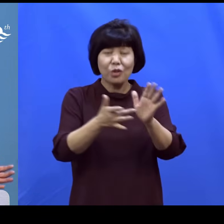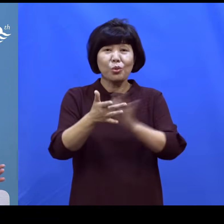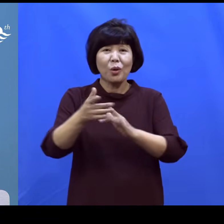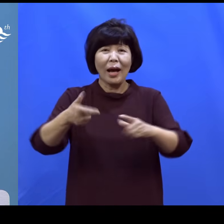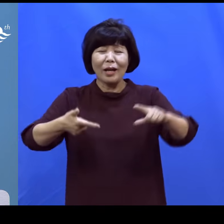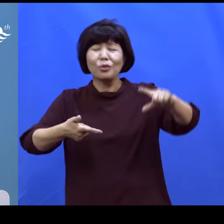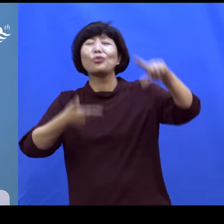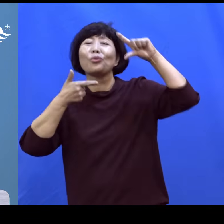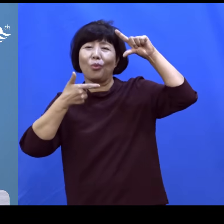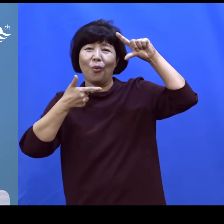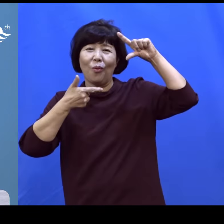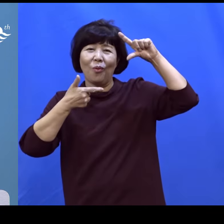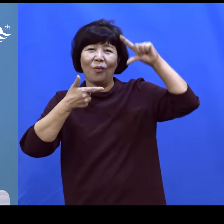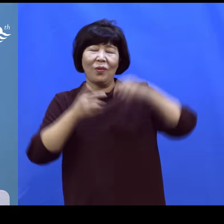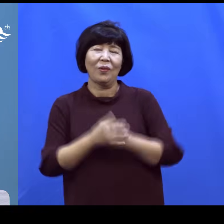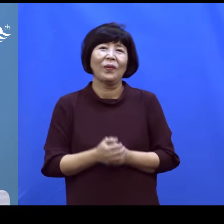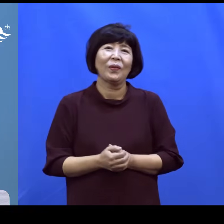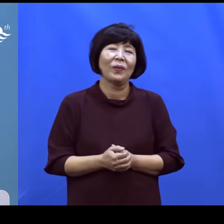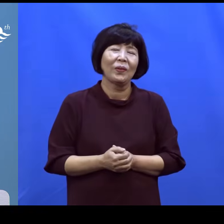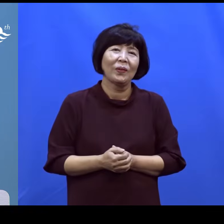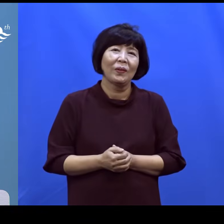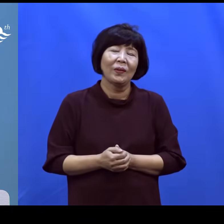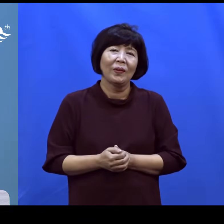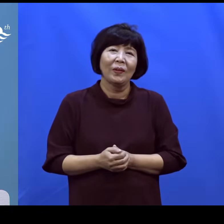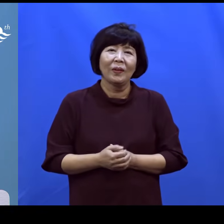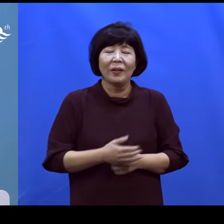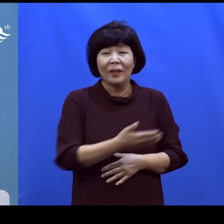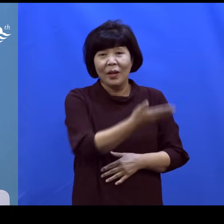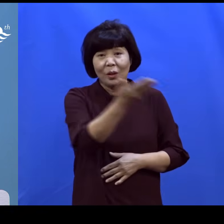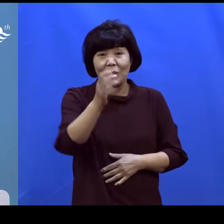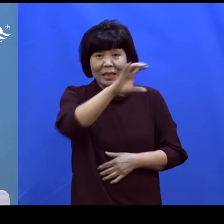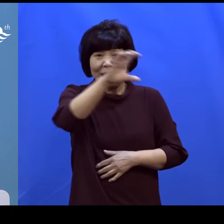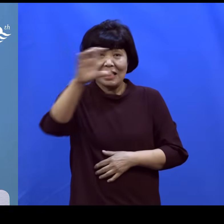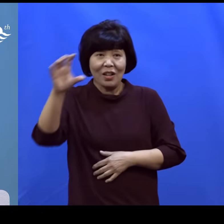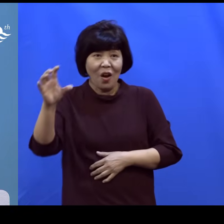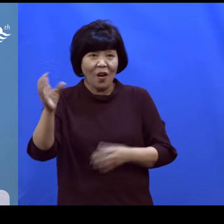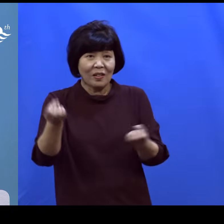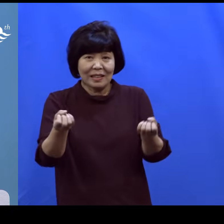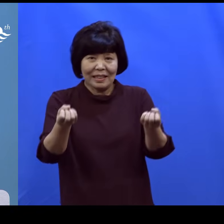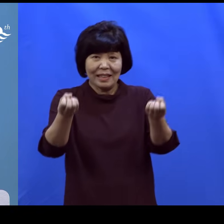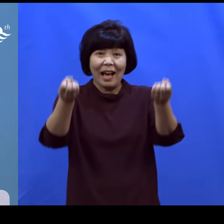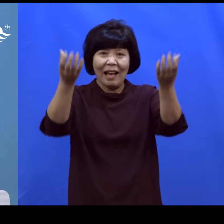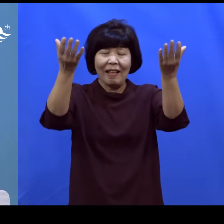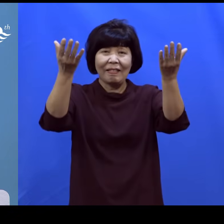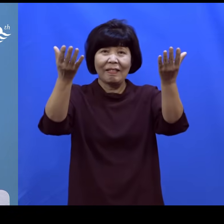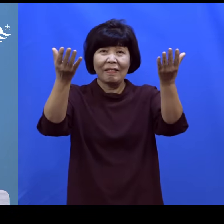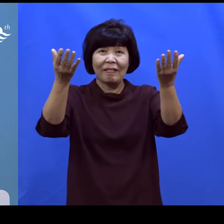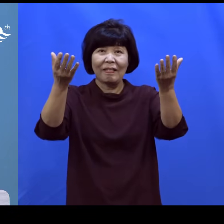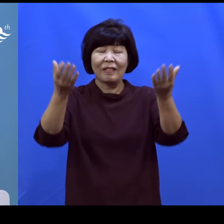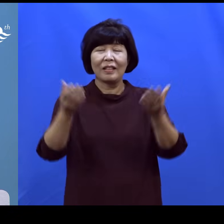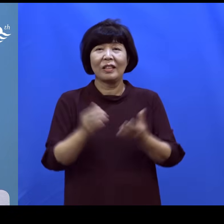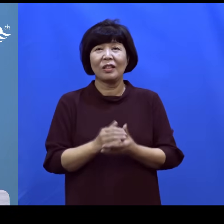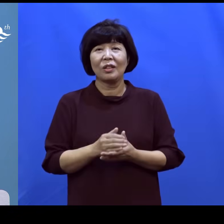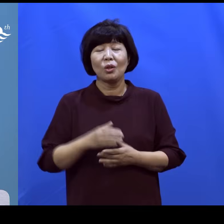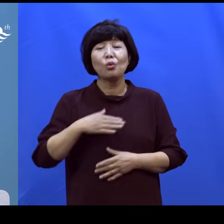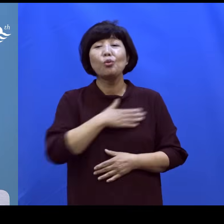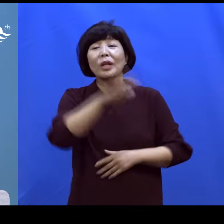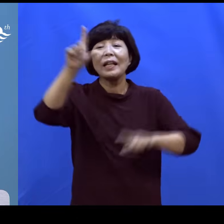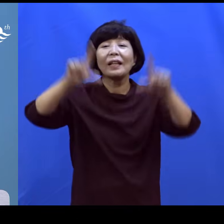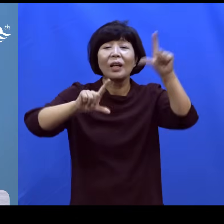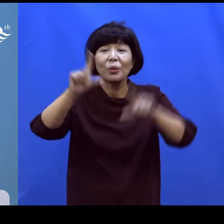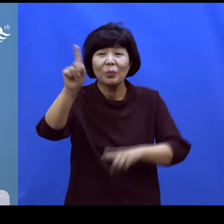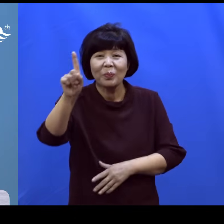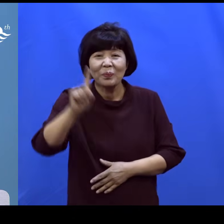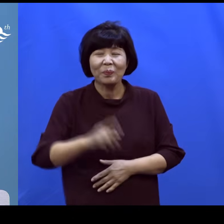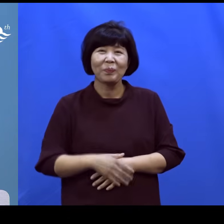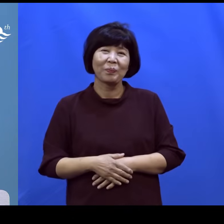다른 거는 다 보조장치에 불과하다는 거예요. 여러분, 성탄을 맞는 우리의 태도도 마찬가지예요. 이 세례 요한, 우리의